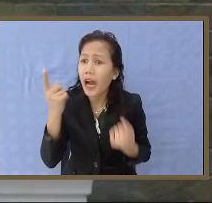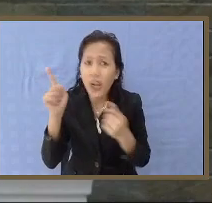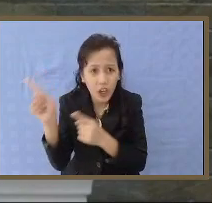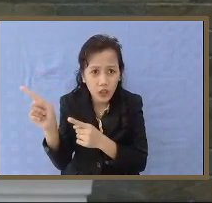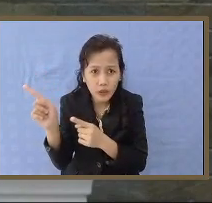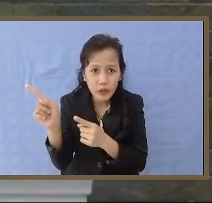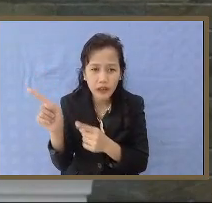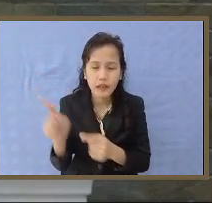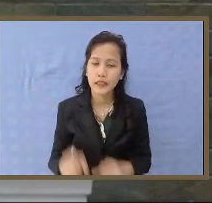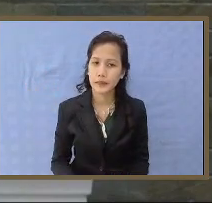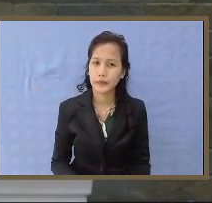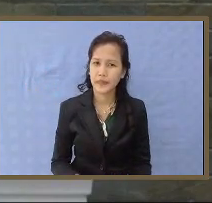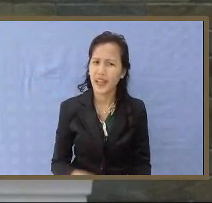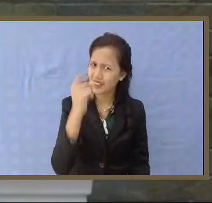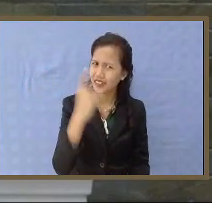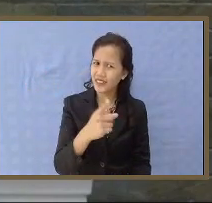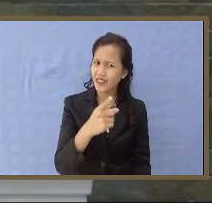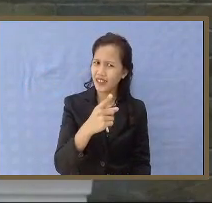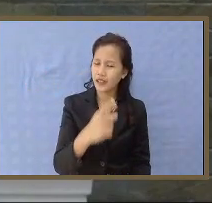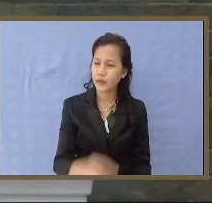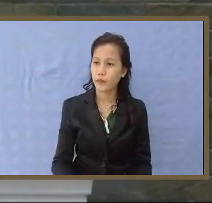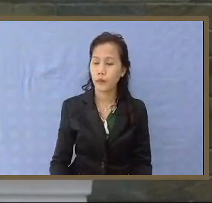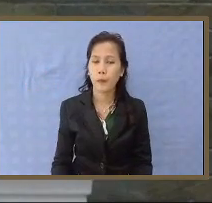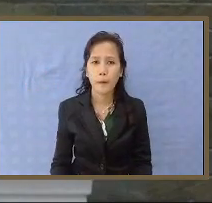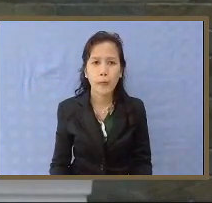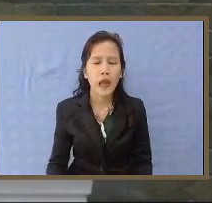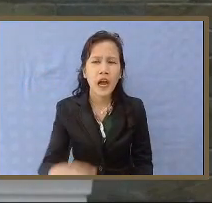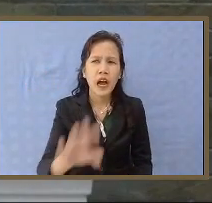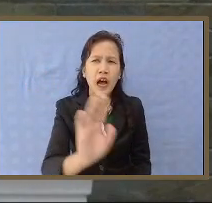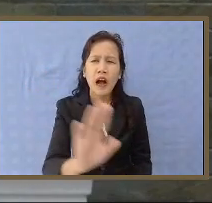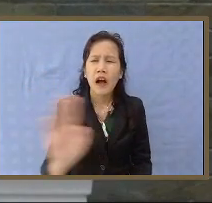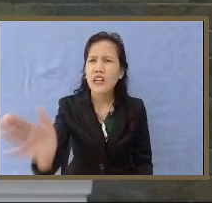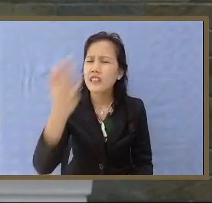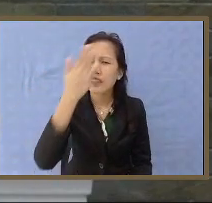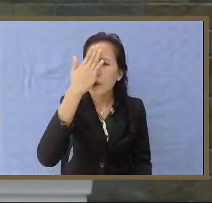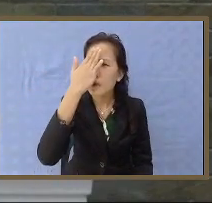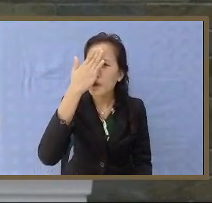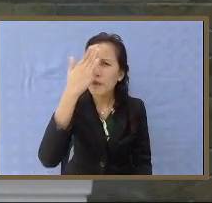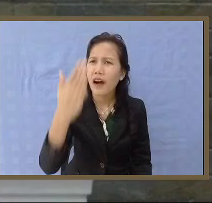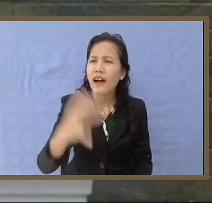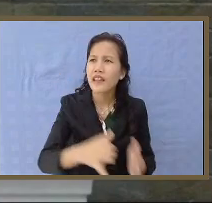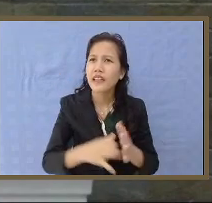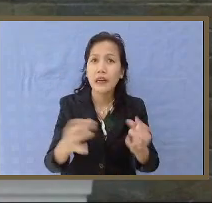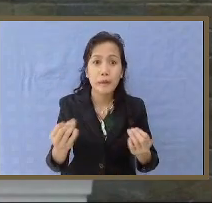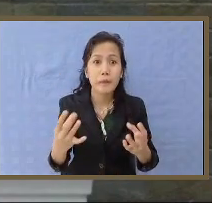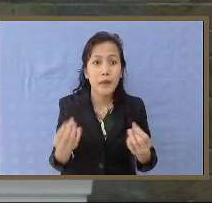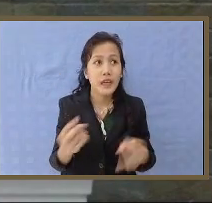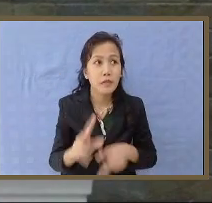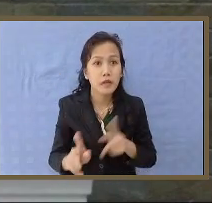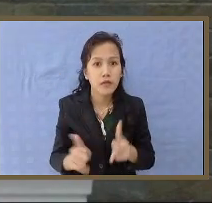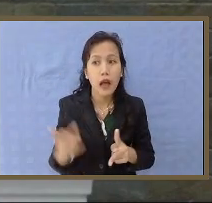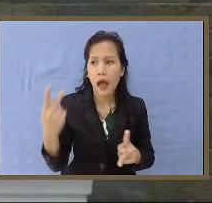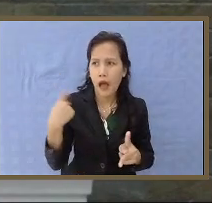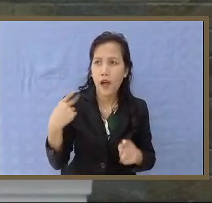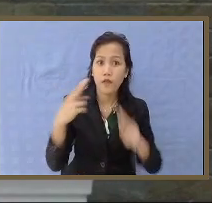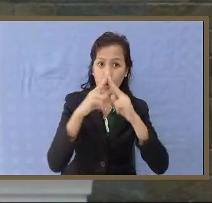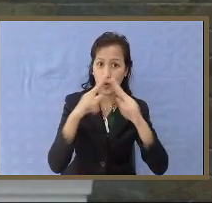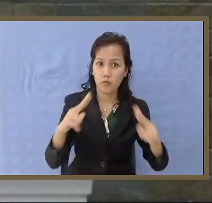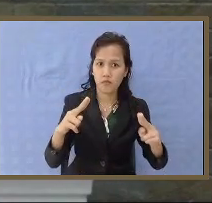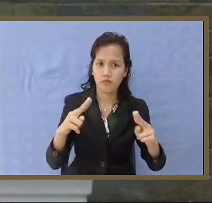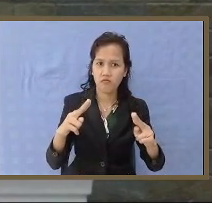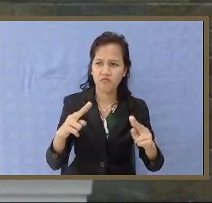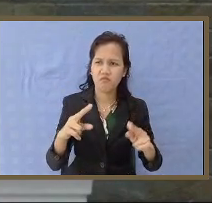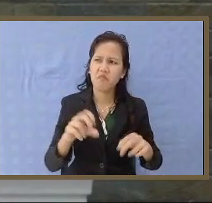mabuti ang sabihin ko po sa inyo. Alam nyo po ba, mga kapatid, na maraming mga tao ngayon may bahay pero homeless.